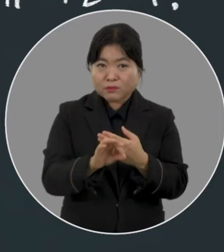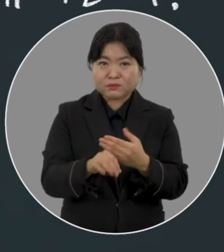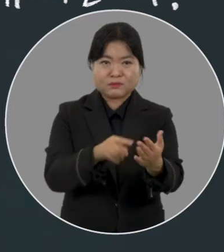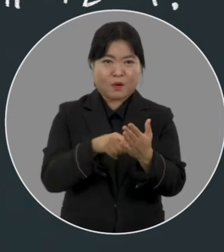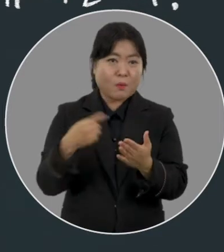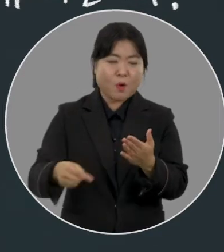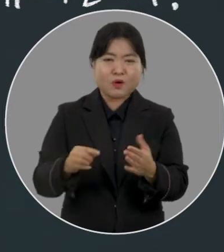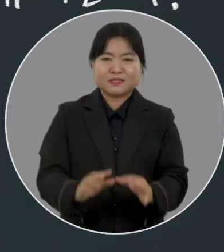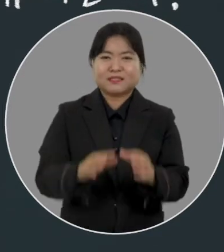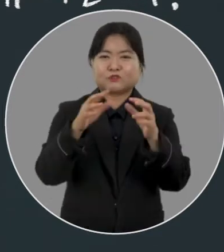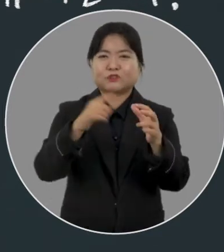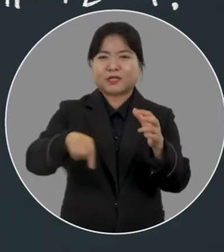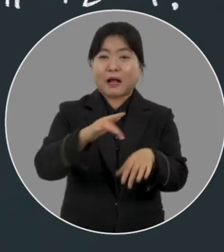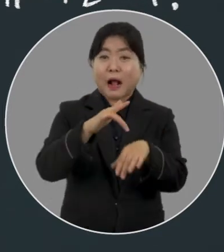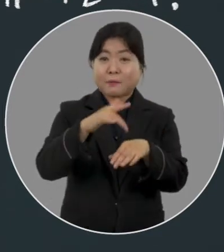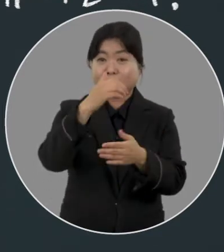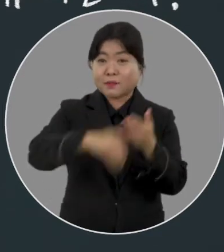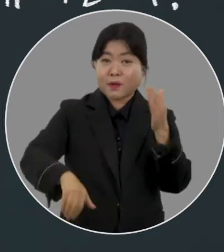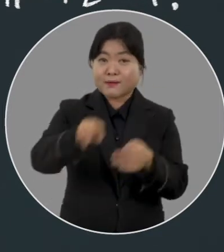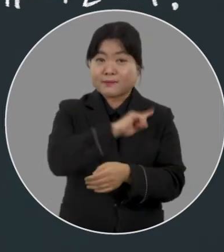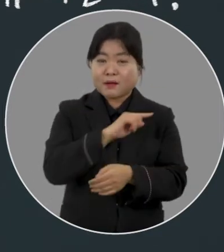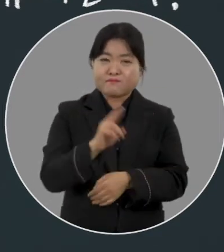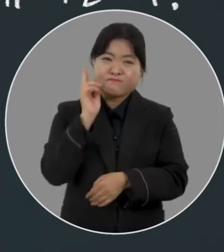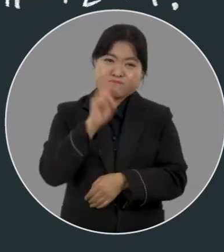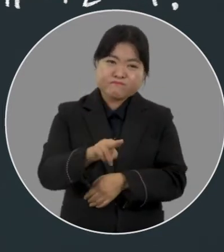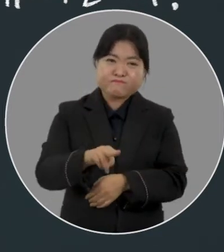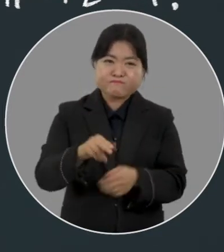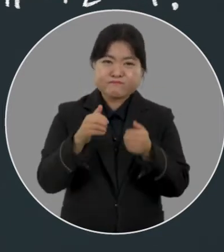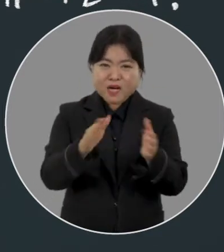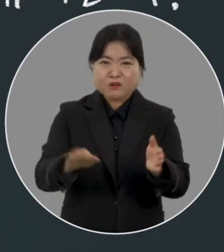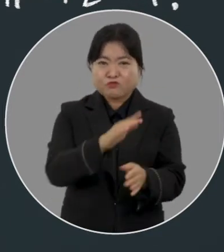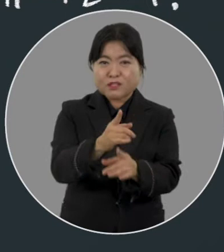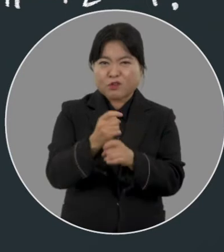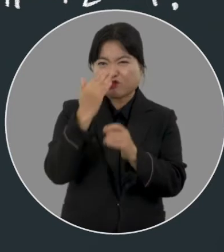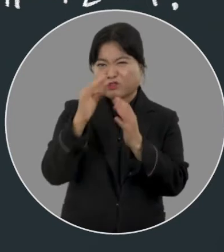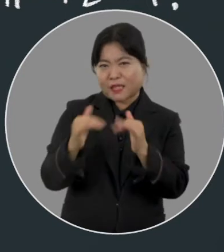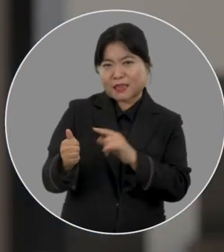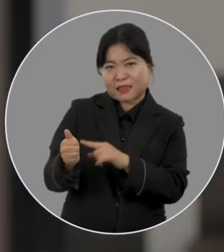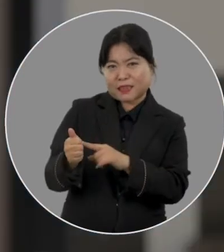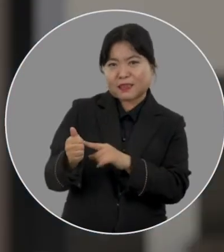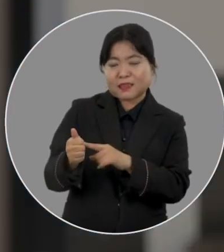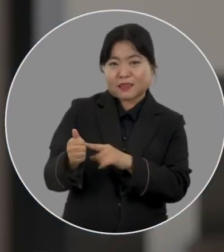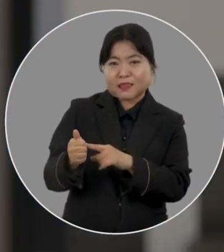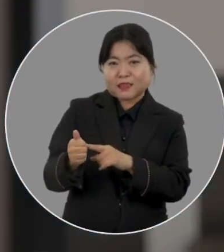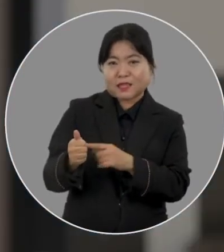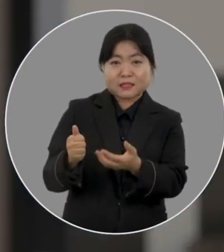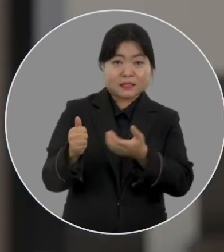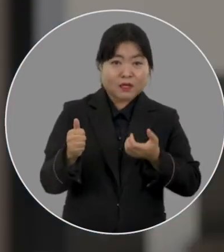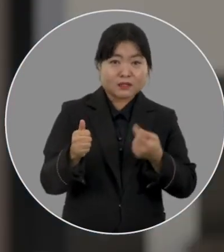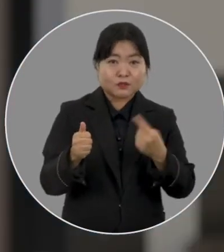지구상에서 악마를 제외하고 가장 흉측하고 광폭한 우리의 적은 유대인이다. 그